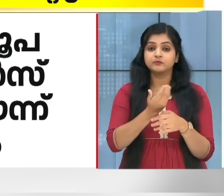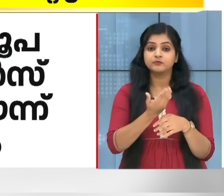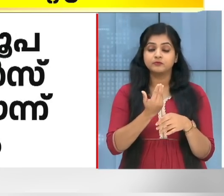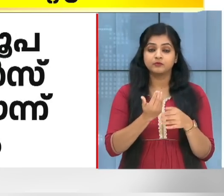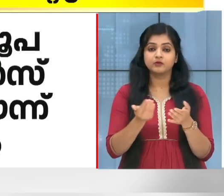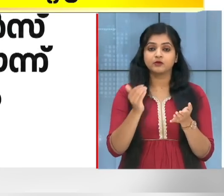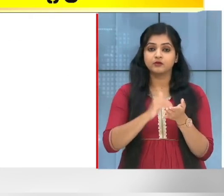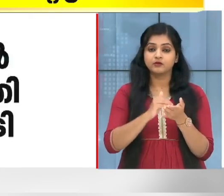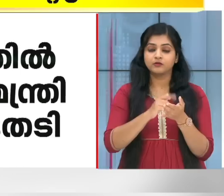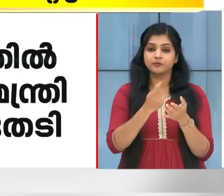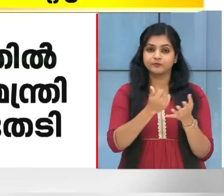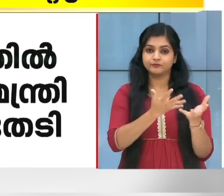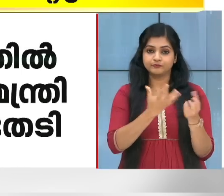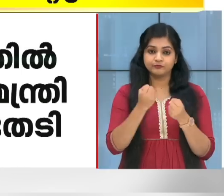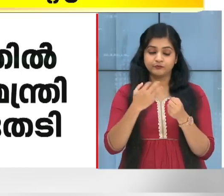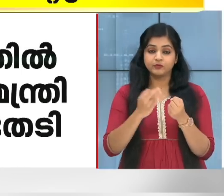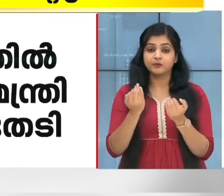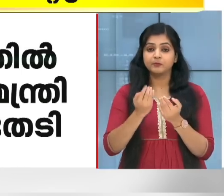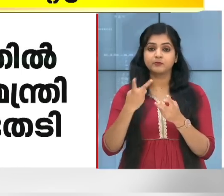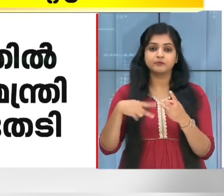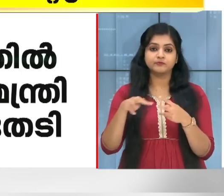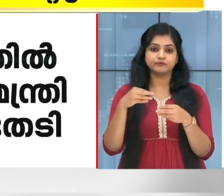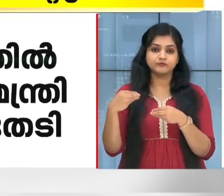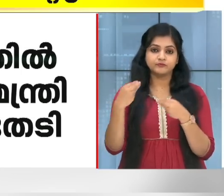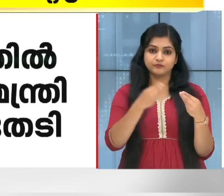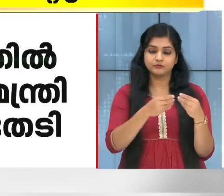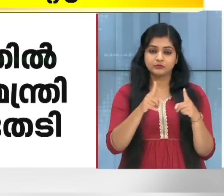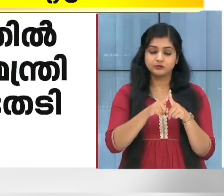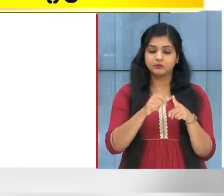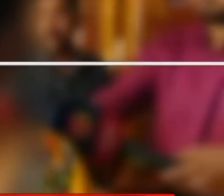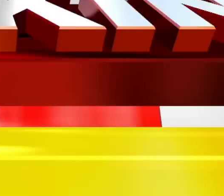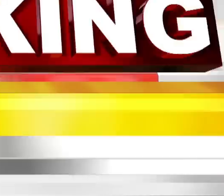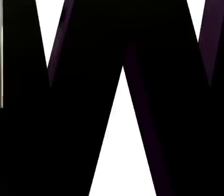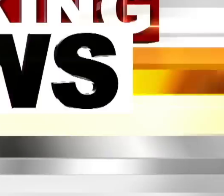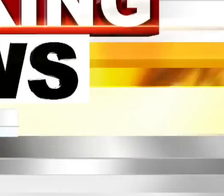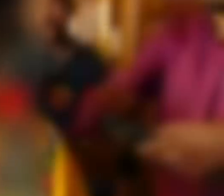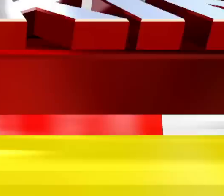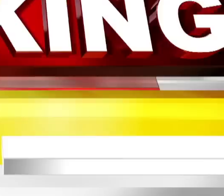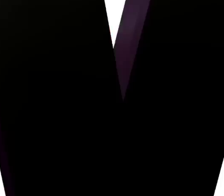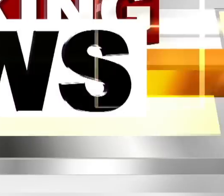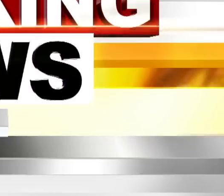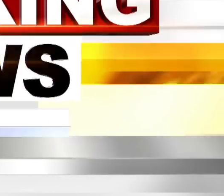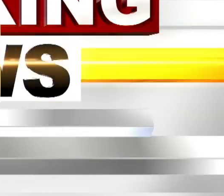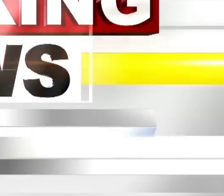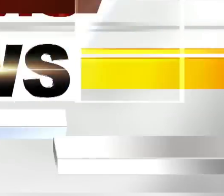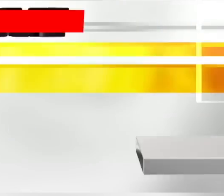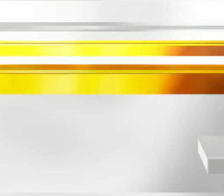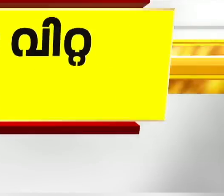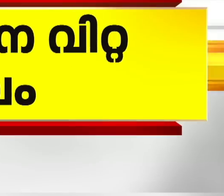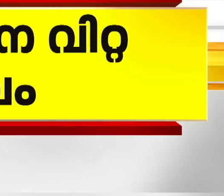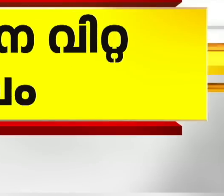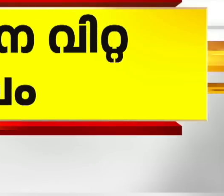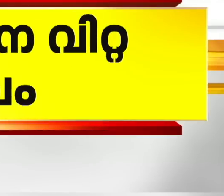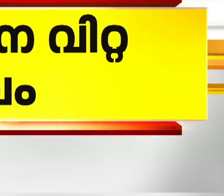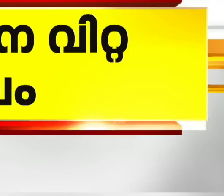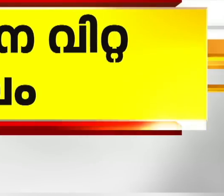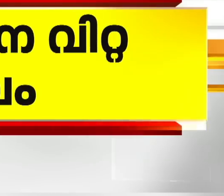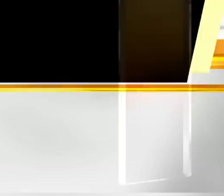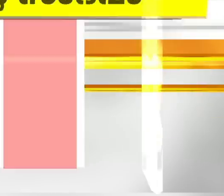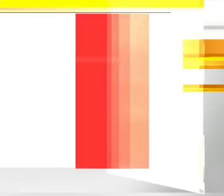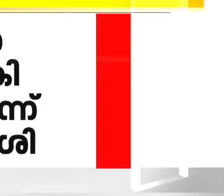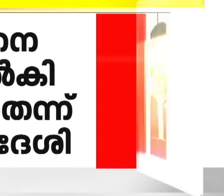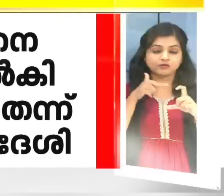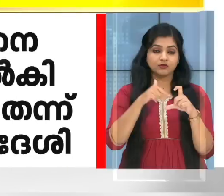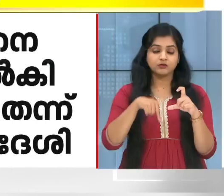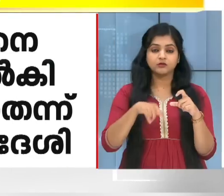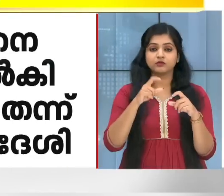പണം സ്വീകരിച്ചുകൊണ്ട് കുഞ്ഞിനെ കൈമാറി എന്നുള്ളത് കുറ്റകരമായ ഒരു കാര്യം തന്നെയാണ്. അതിൽ ജുവനൈൻ ജസ്റ്റിസ് ആക്ട് അടക്കമുള്ള കാര്യങ്ങൾ ഉണ്ടാകും. മാത്രമല്ല CWC അടക്കമുള്ള ആളുകളുമായി